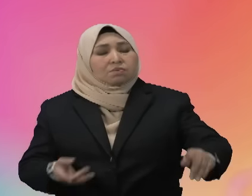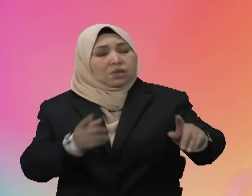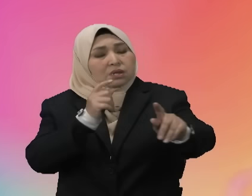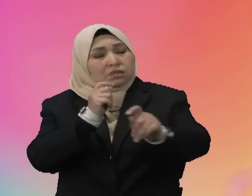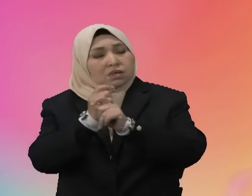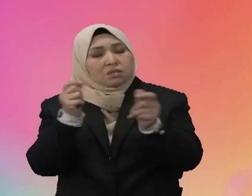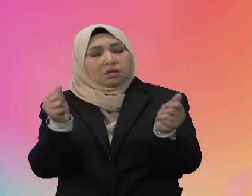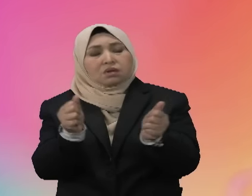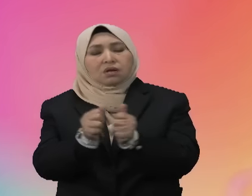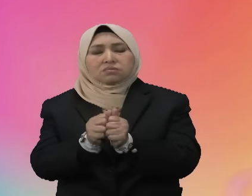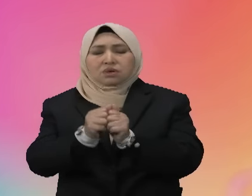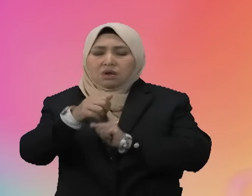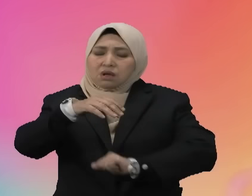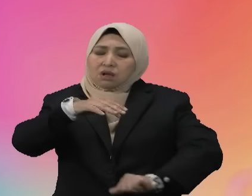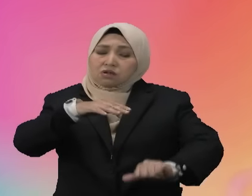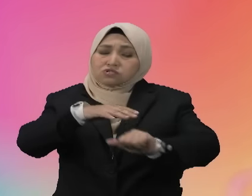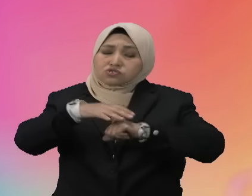ويثبت به